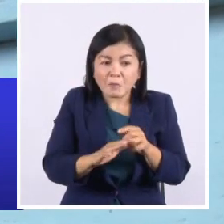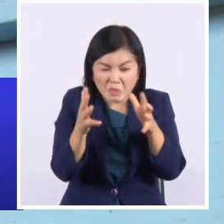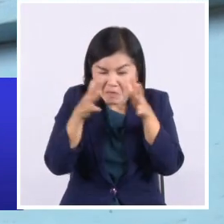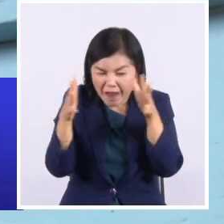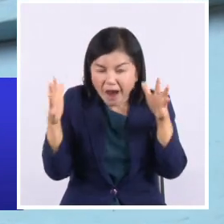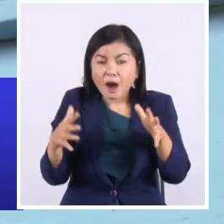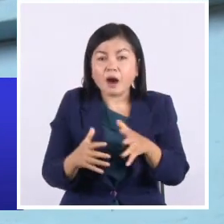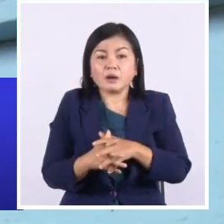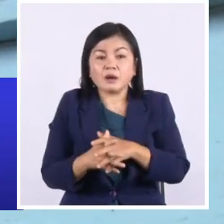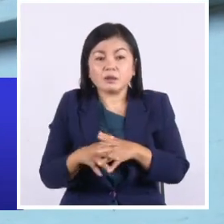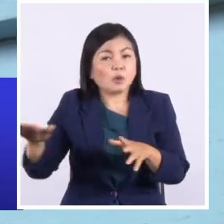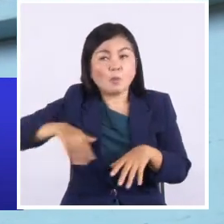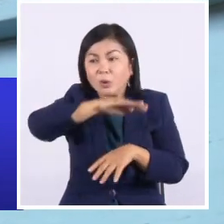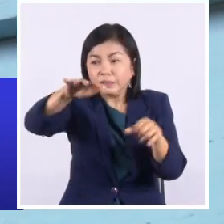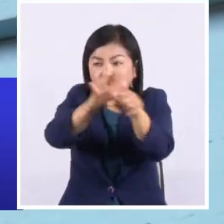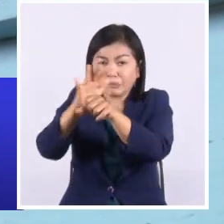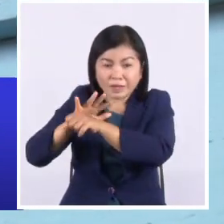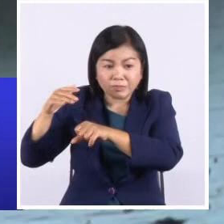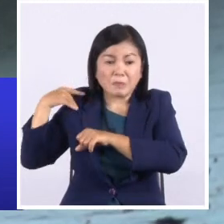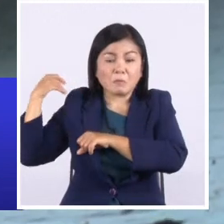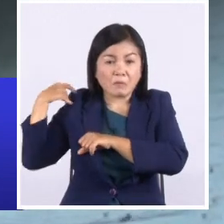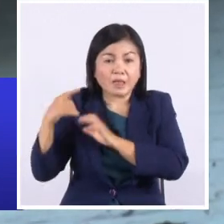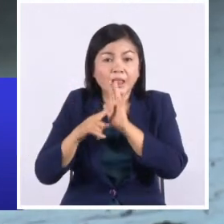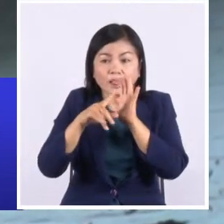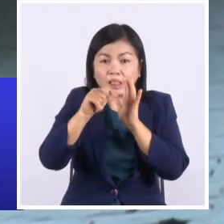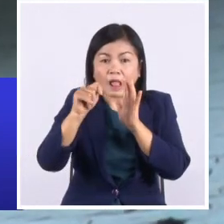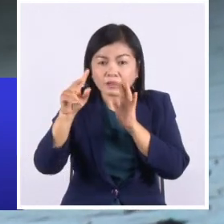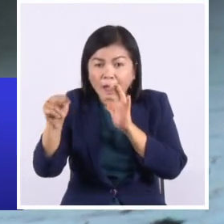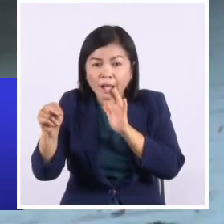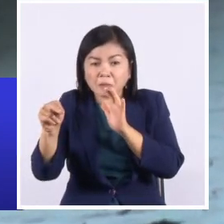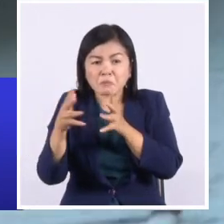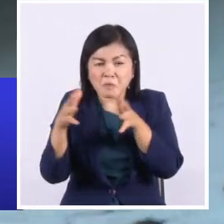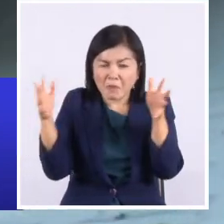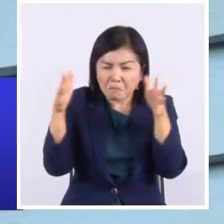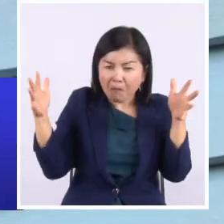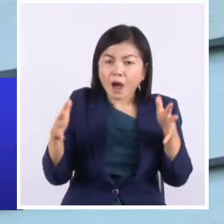นเนี่ยมีกระจายหลายจุดอยู่ในโรงเรียนเป็นหลายๆรังเลยค่ะเขาบอกว่าเป็น